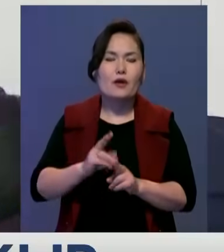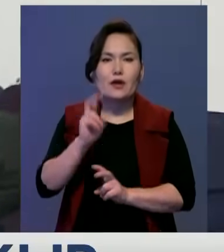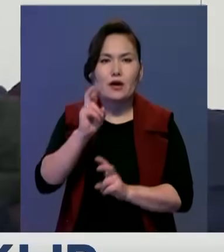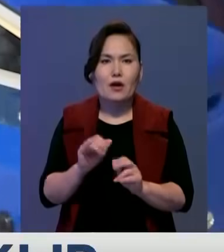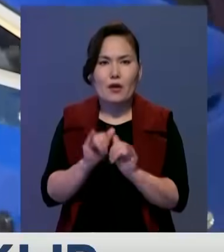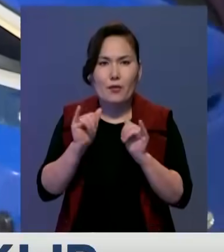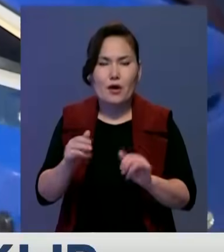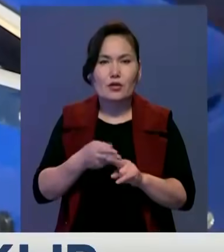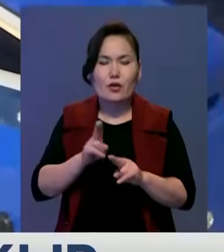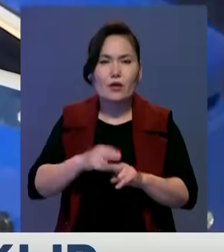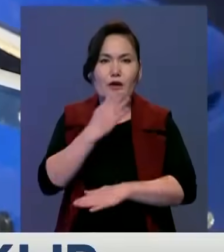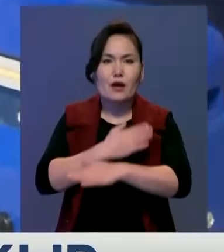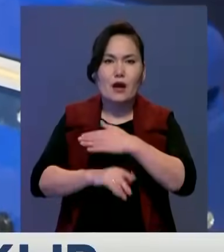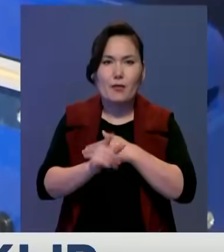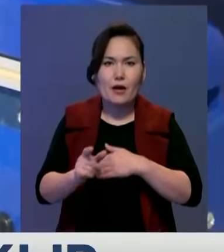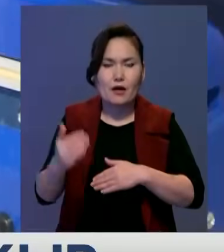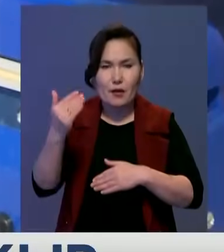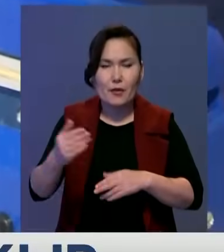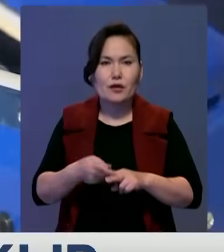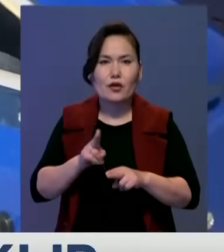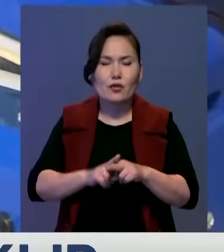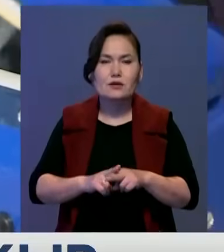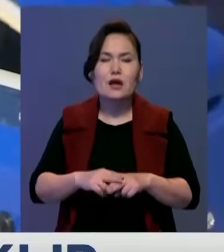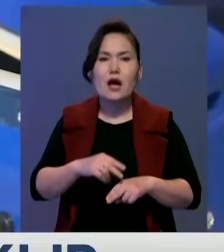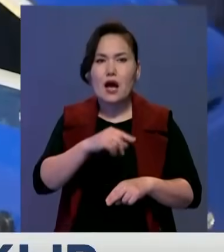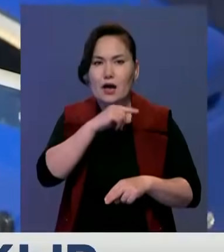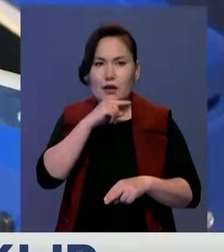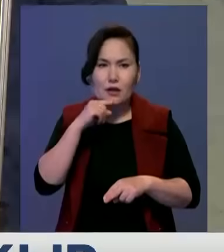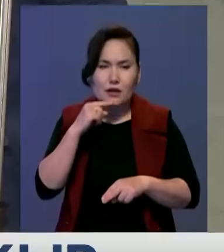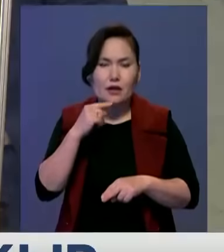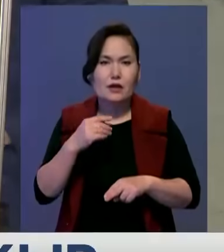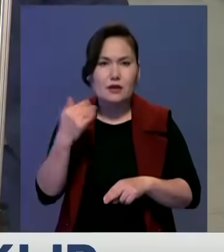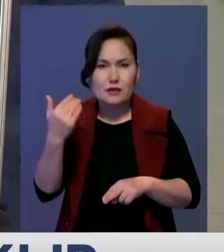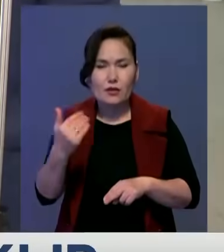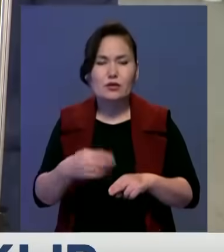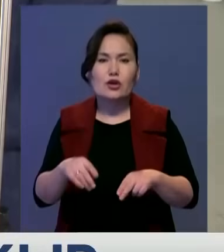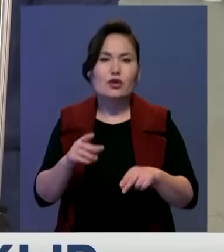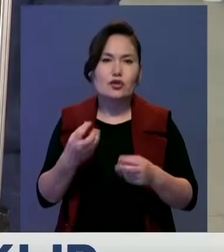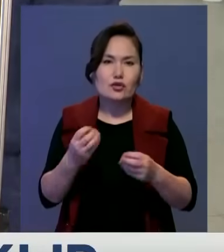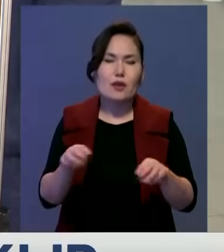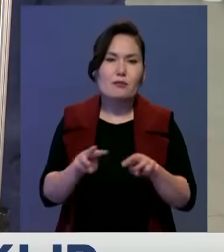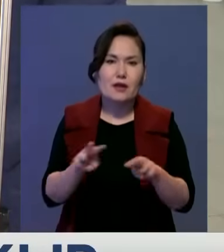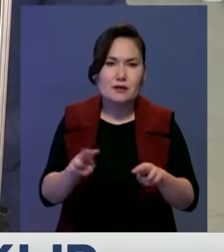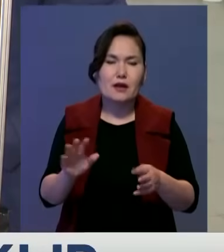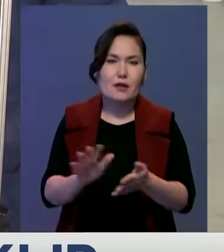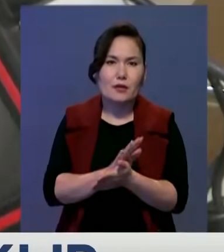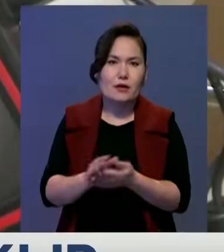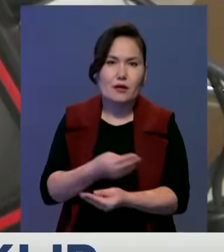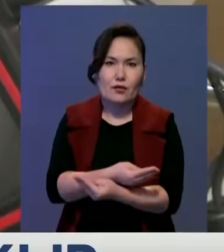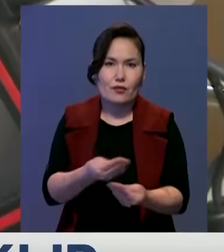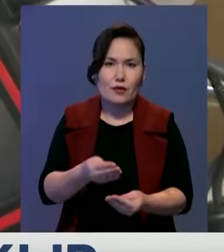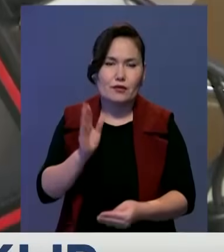ерекше жандардың қолынан шыққан респираторлардың бір тобын парламент депутаттарына тегін жолдамақ. Дәуренбек Бағдәулетұлы, Сайлау Егіліков, Аслан